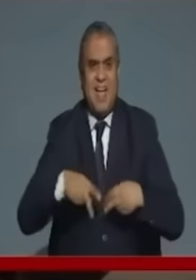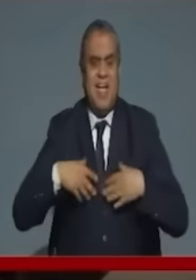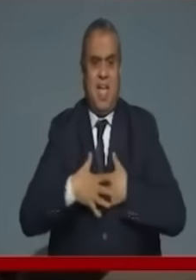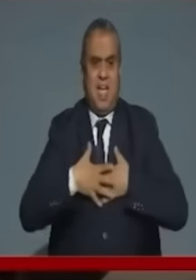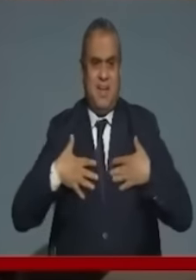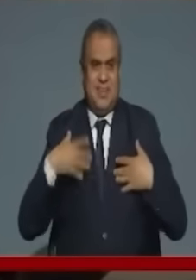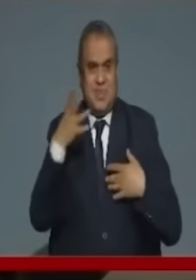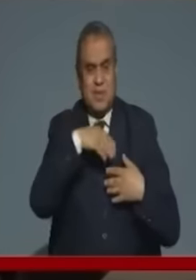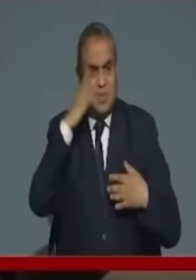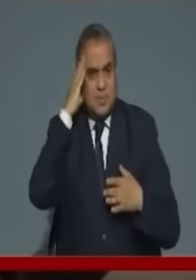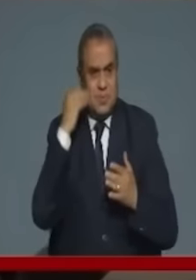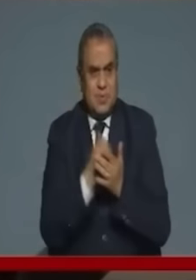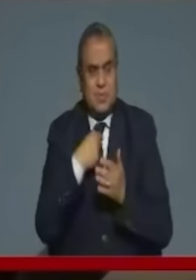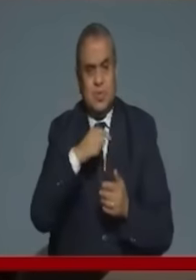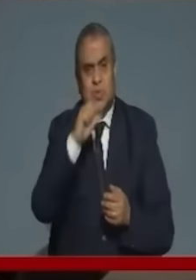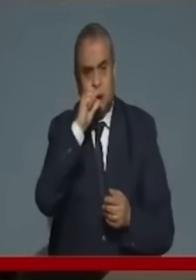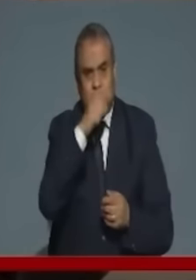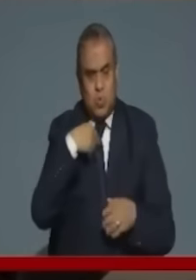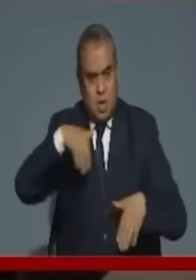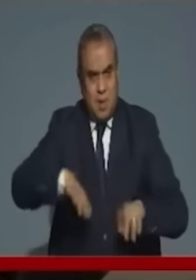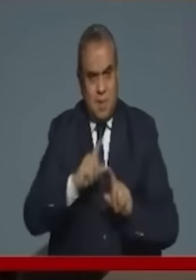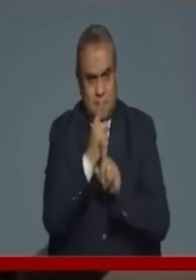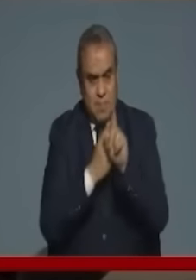اتفضل يا دكتور مصطفى. خلاص.